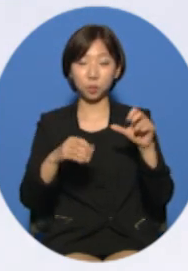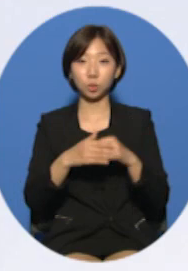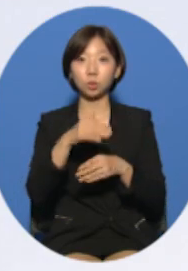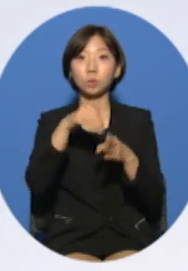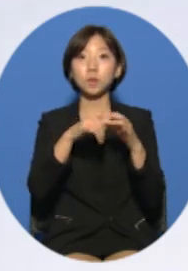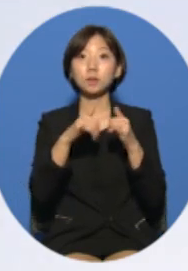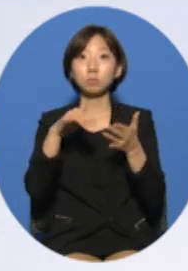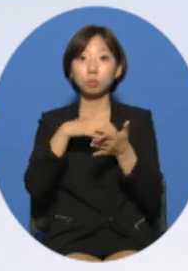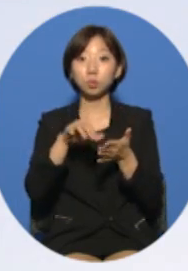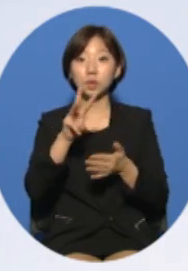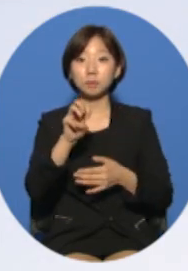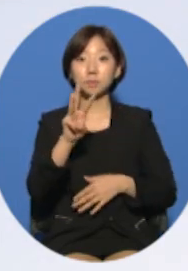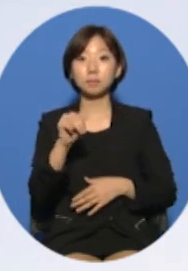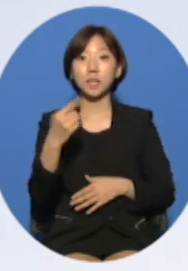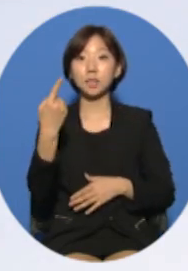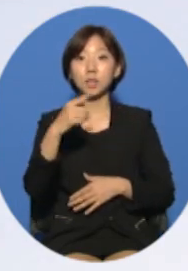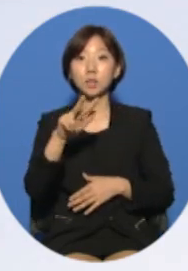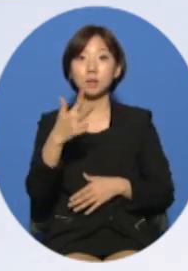투표자 수는